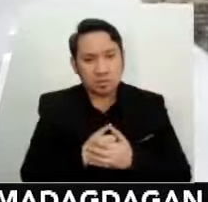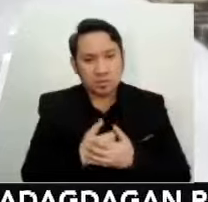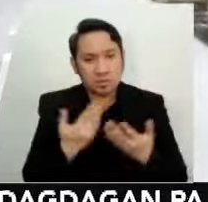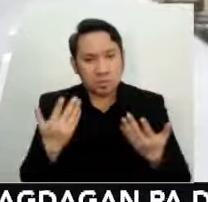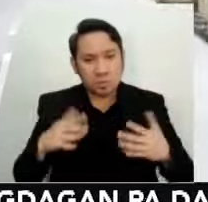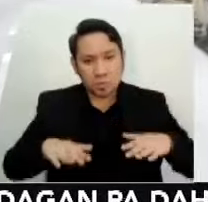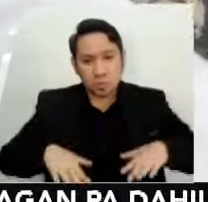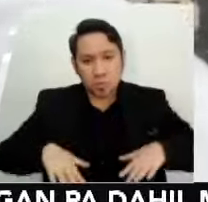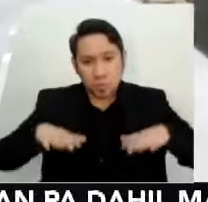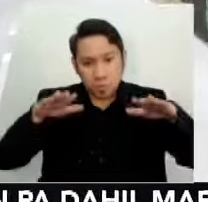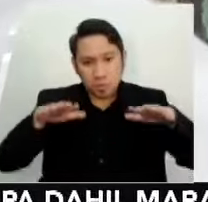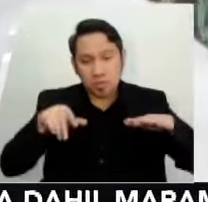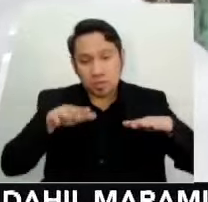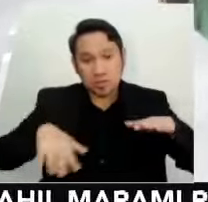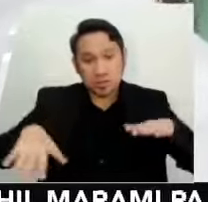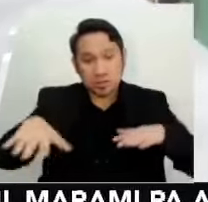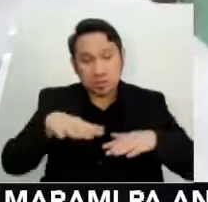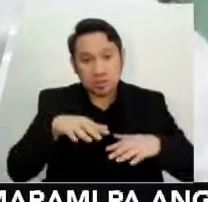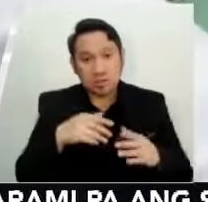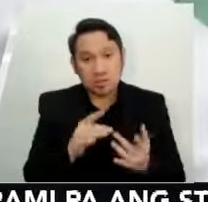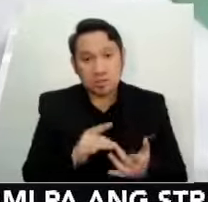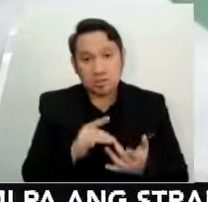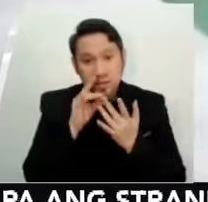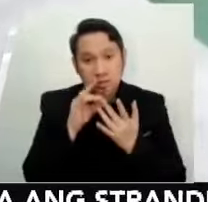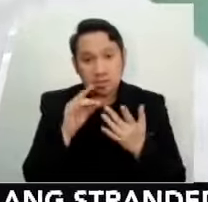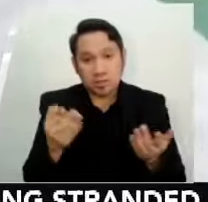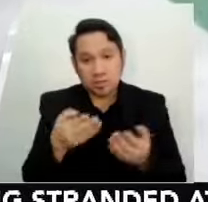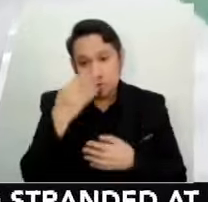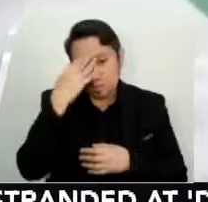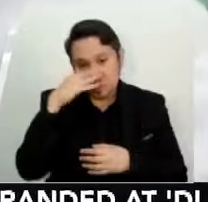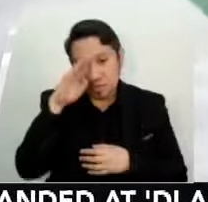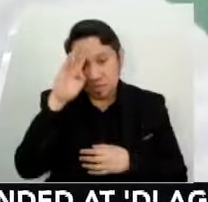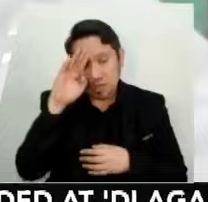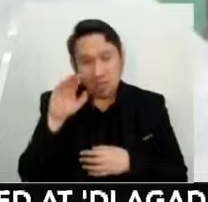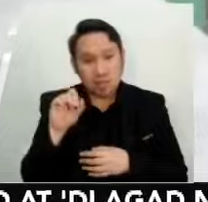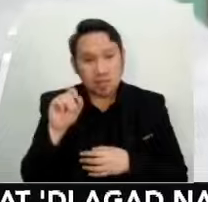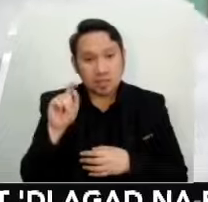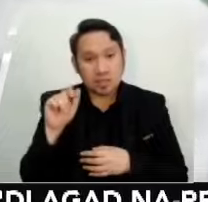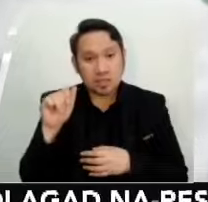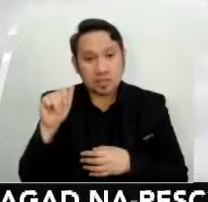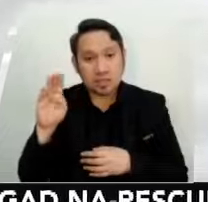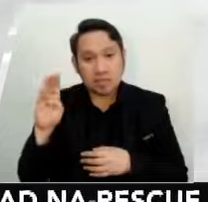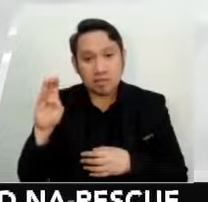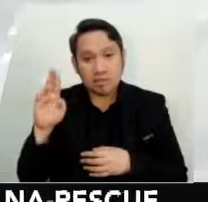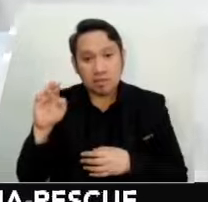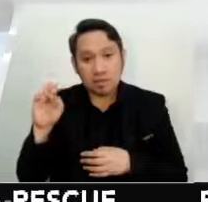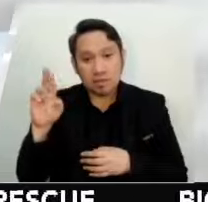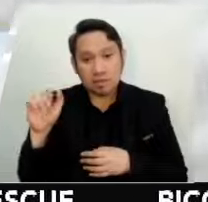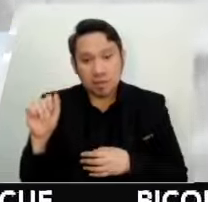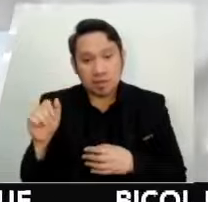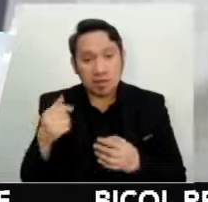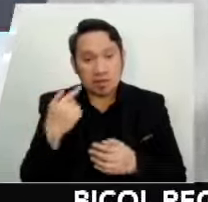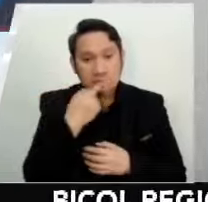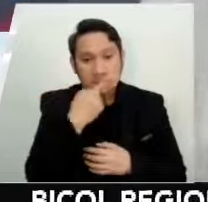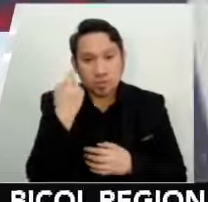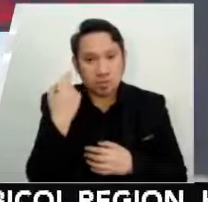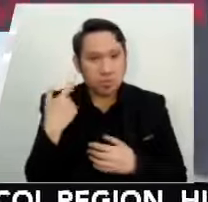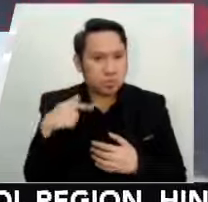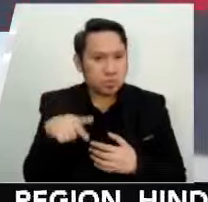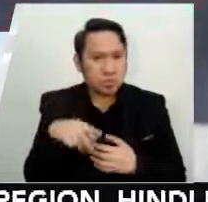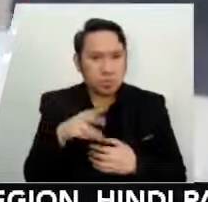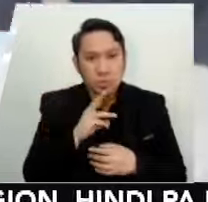mga bahay, partikular sa may barangay Santa Barbara Circumferential Road, matapos nga na umapaw ang